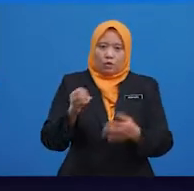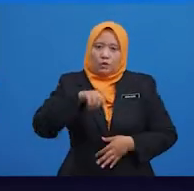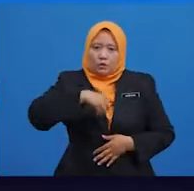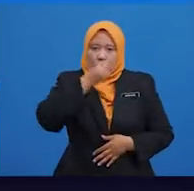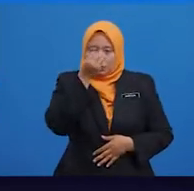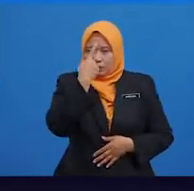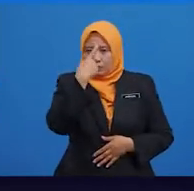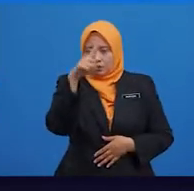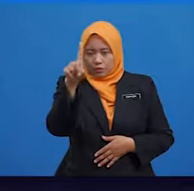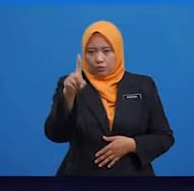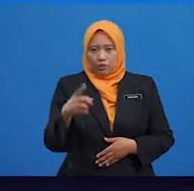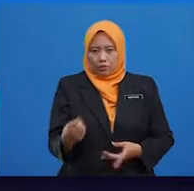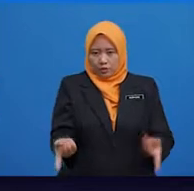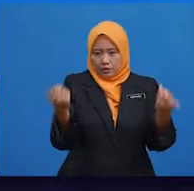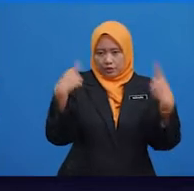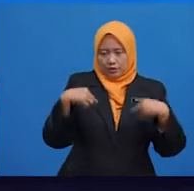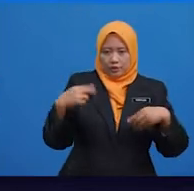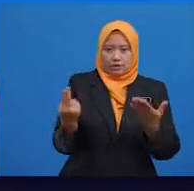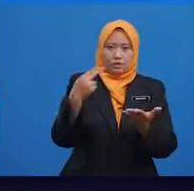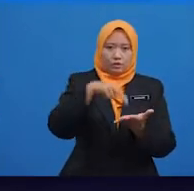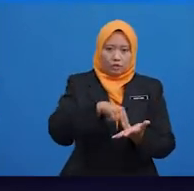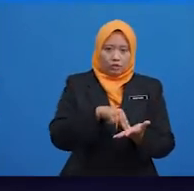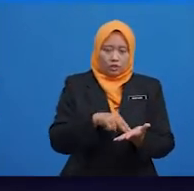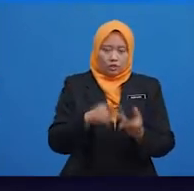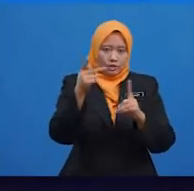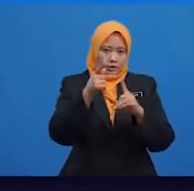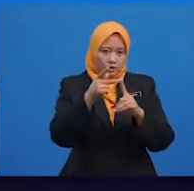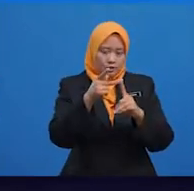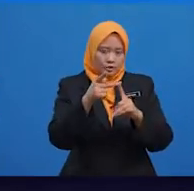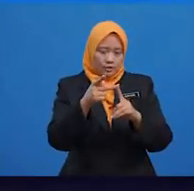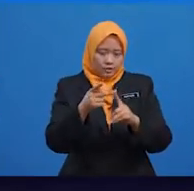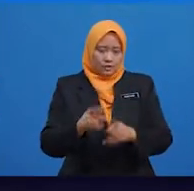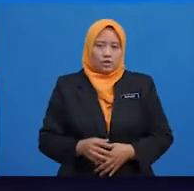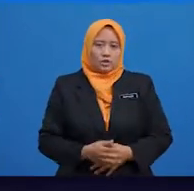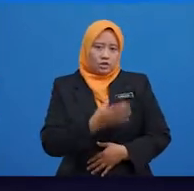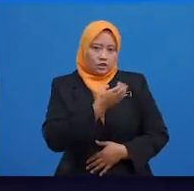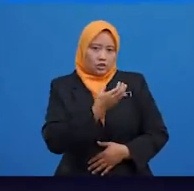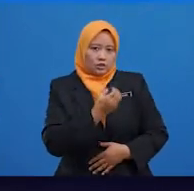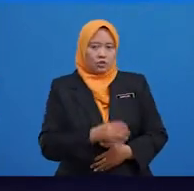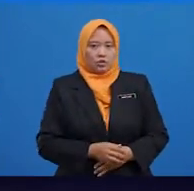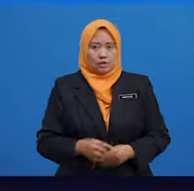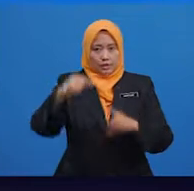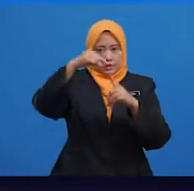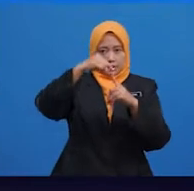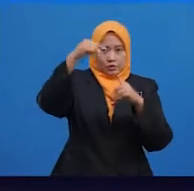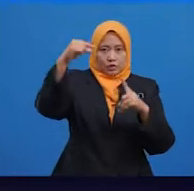tercerna, gas-gas pernafasan dan hasil perkumuhan antara darah dan sel-sel.